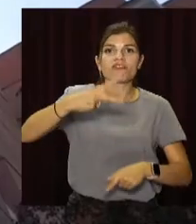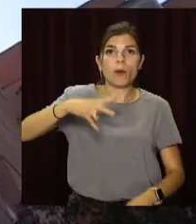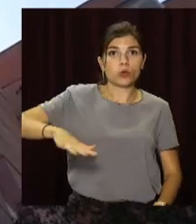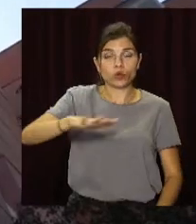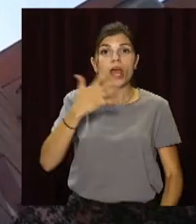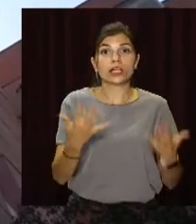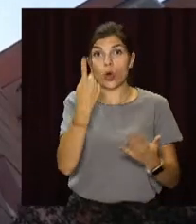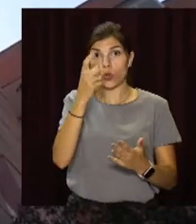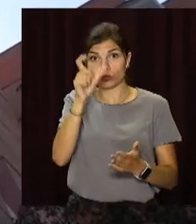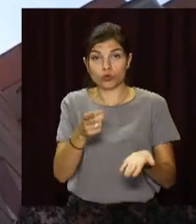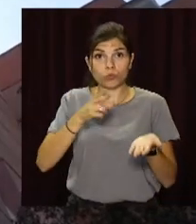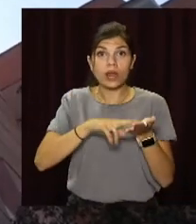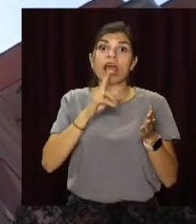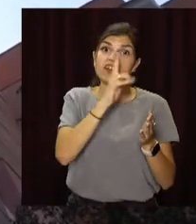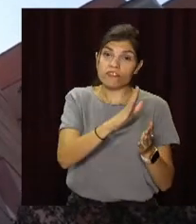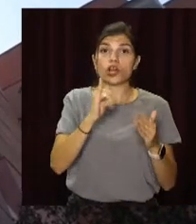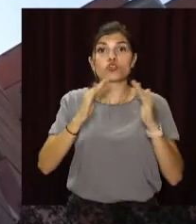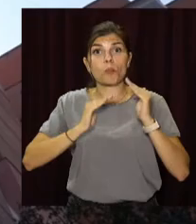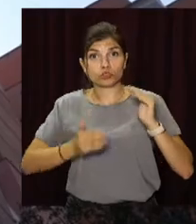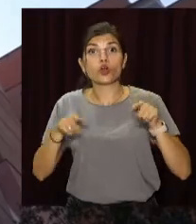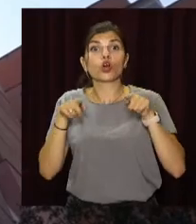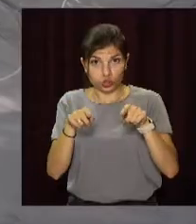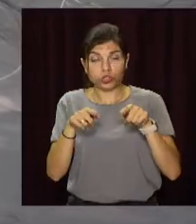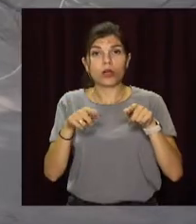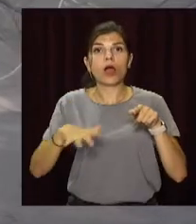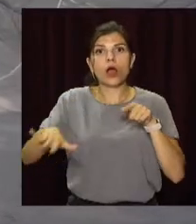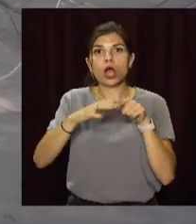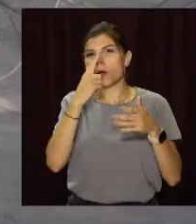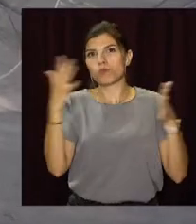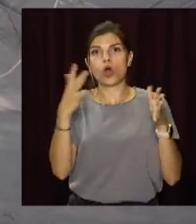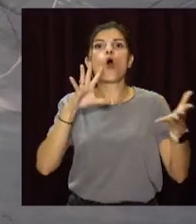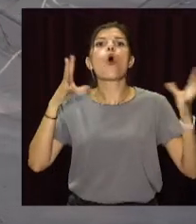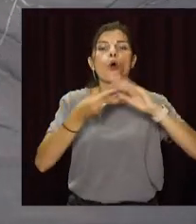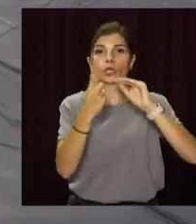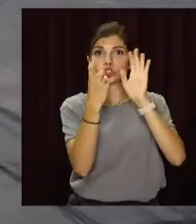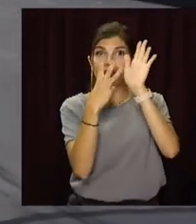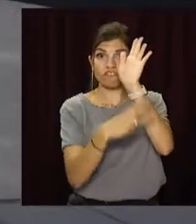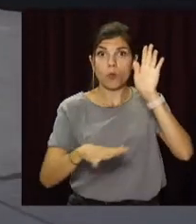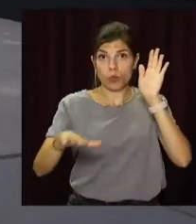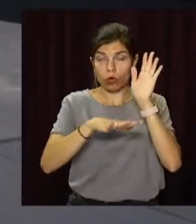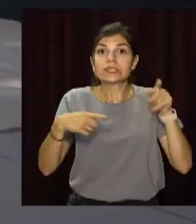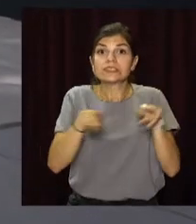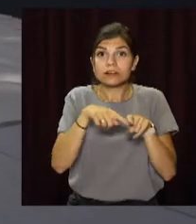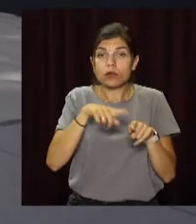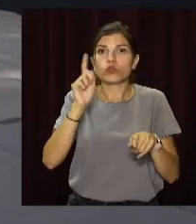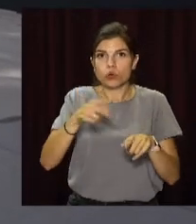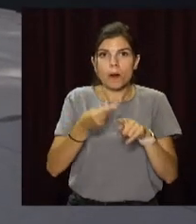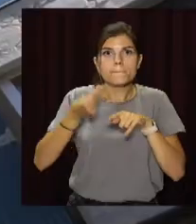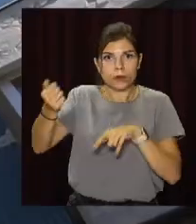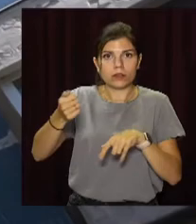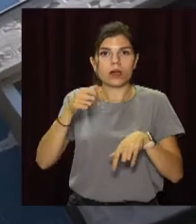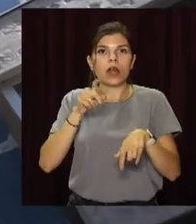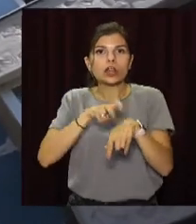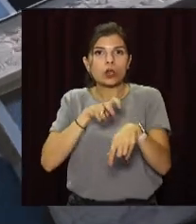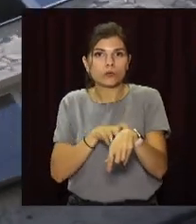Якщо ж одна особа володіє і квартирою, і будинком, загальна площа яких 180 квадратних метрів, за таку нерухомість теж доведеться платити